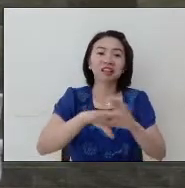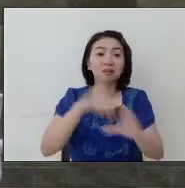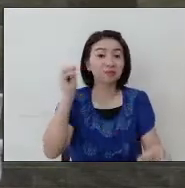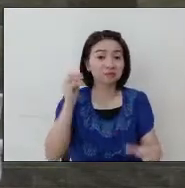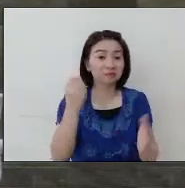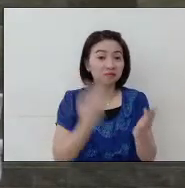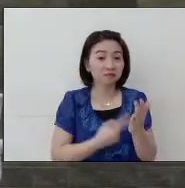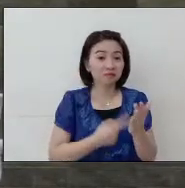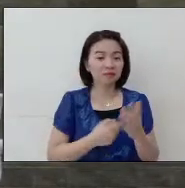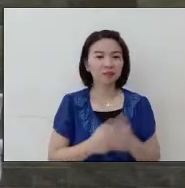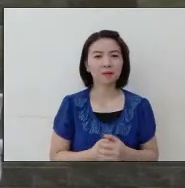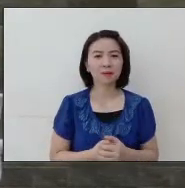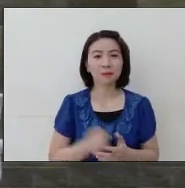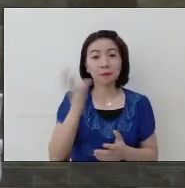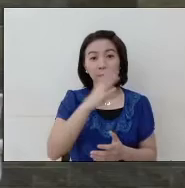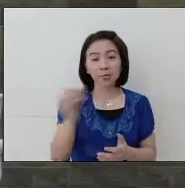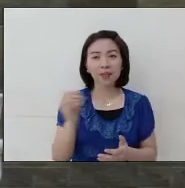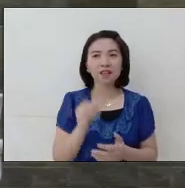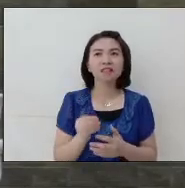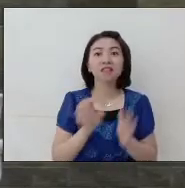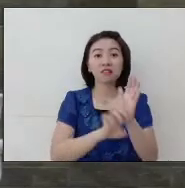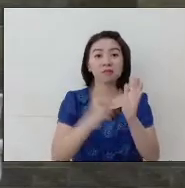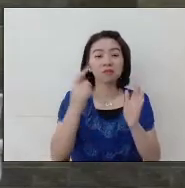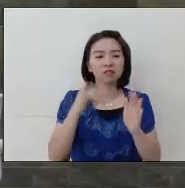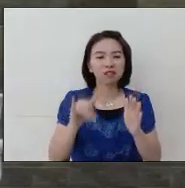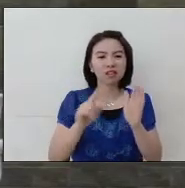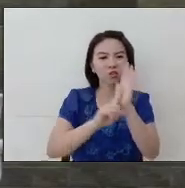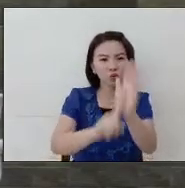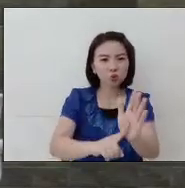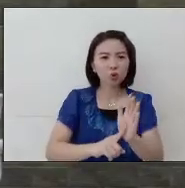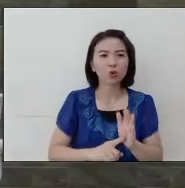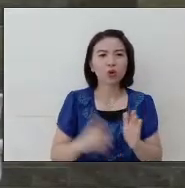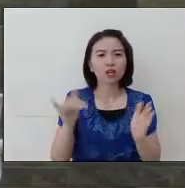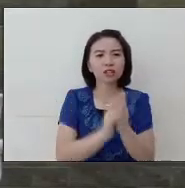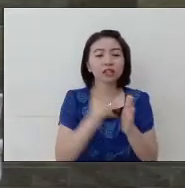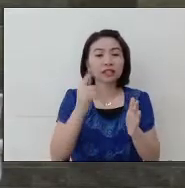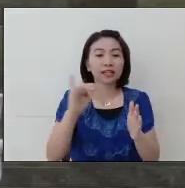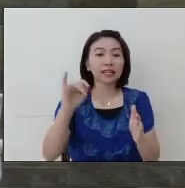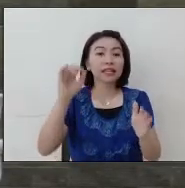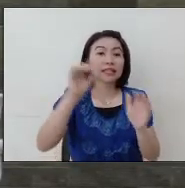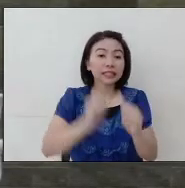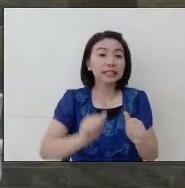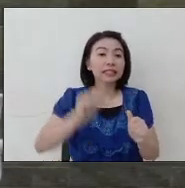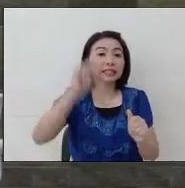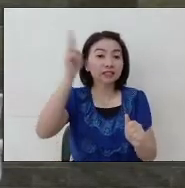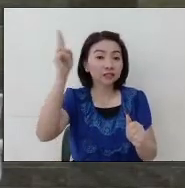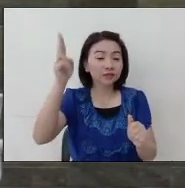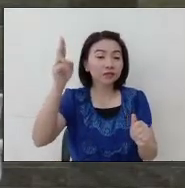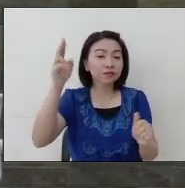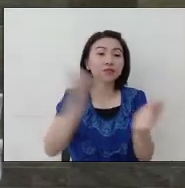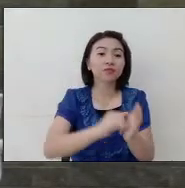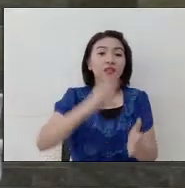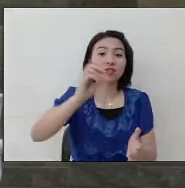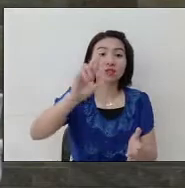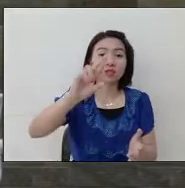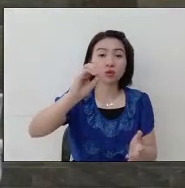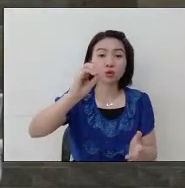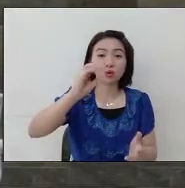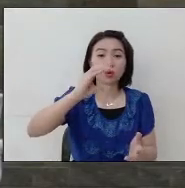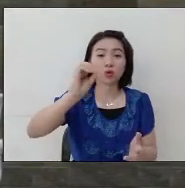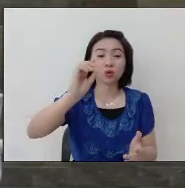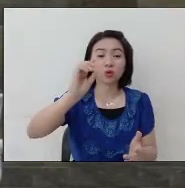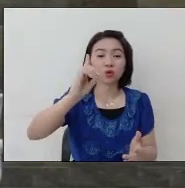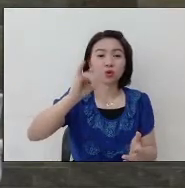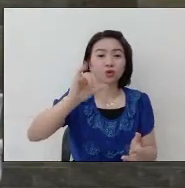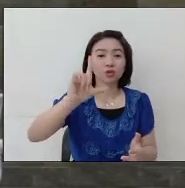Inilalagay yung kamay niya sa bibig, sa loob. Oh, pero hindi nagsasara yung bibig, you know? Hindi